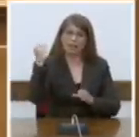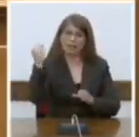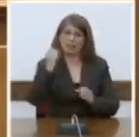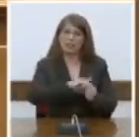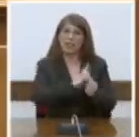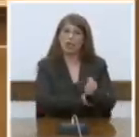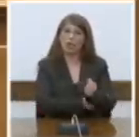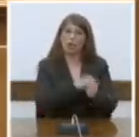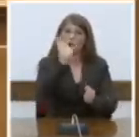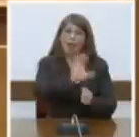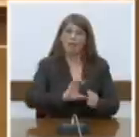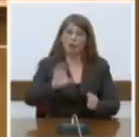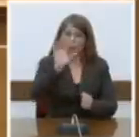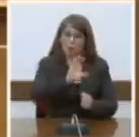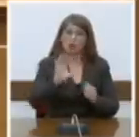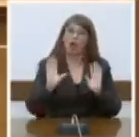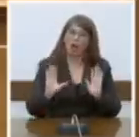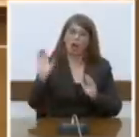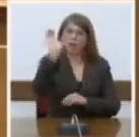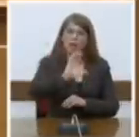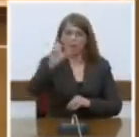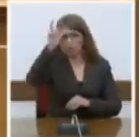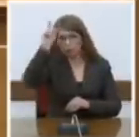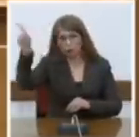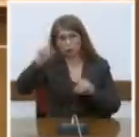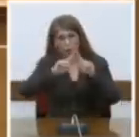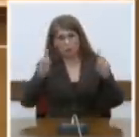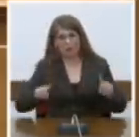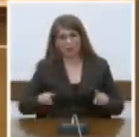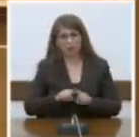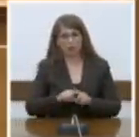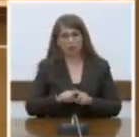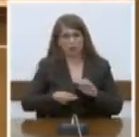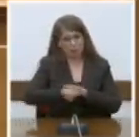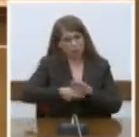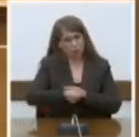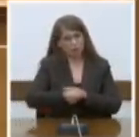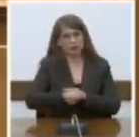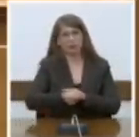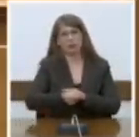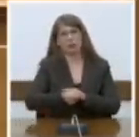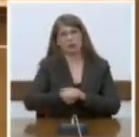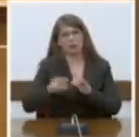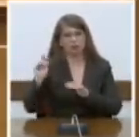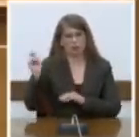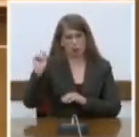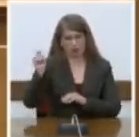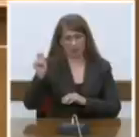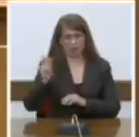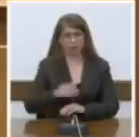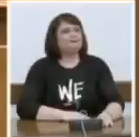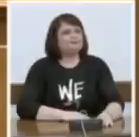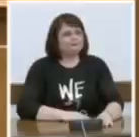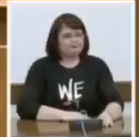ισχυρό ευρωπαϊκό αλλά και ευρωτουρκικό πλαίσιο για την προσφυγική και μεταναστευτική πολιτική. Μια ουσιαστικά δίκαιη